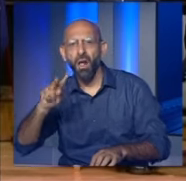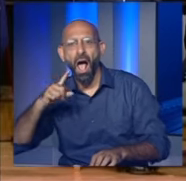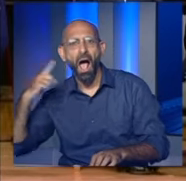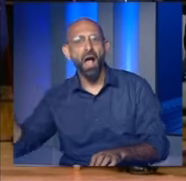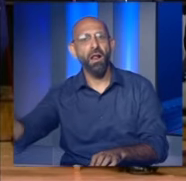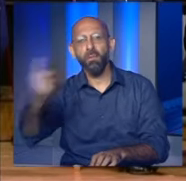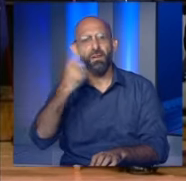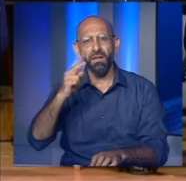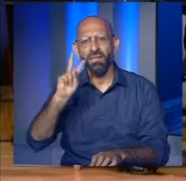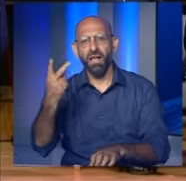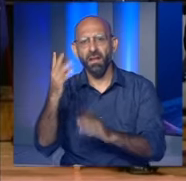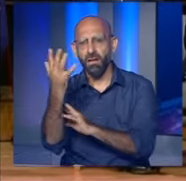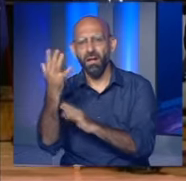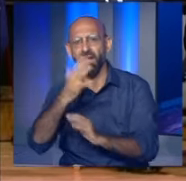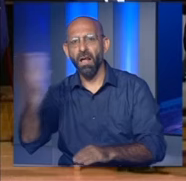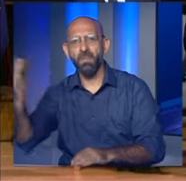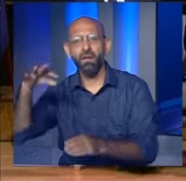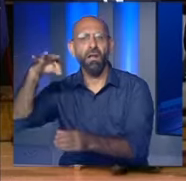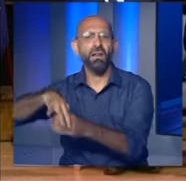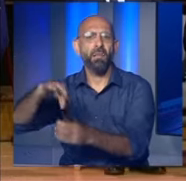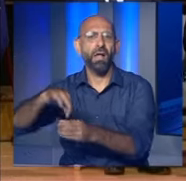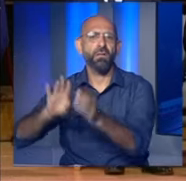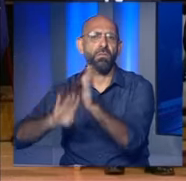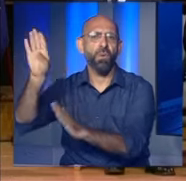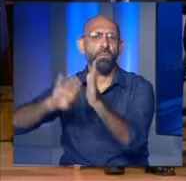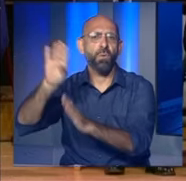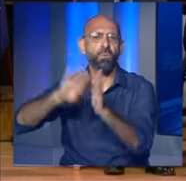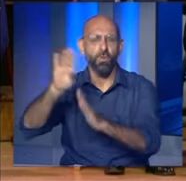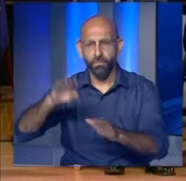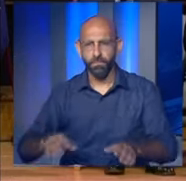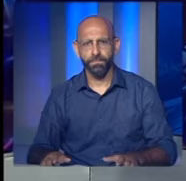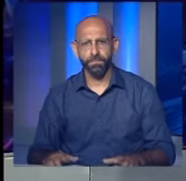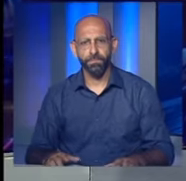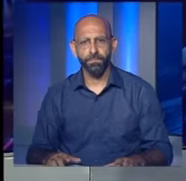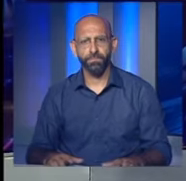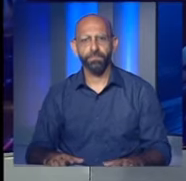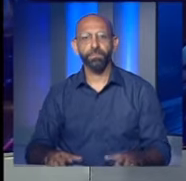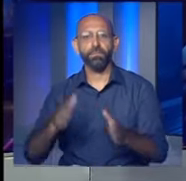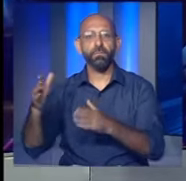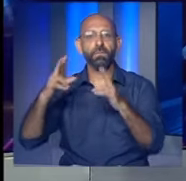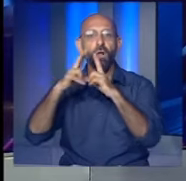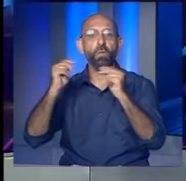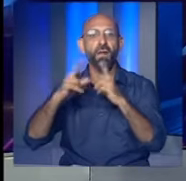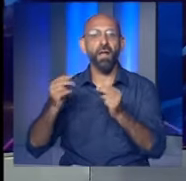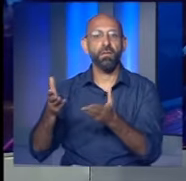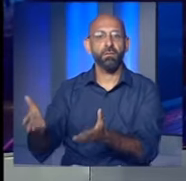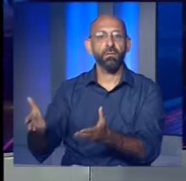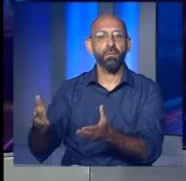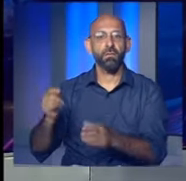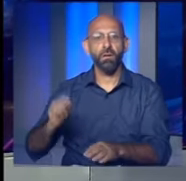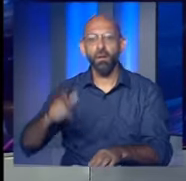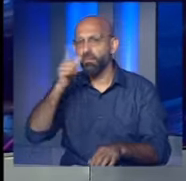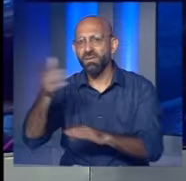بديلا بوضوح الى انه سيتحدى ماكرون في القضايا العالميه لبنان في الانتخابات الفرنسيه